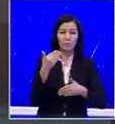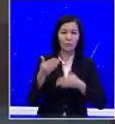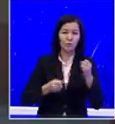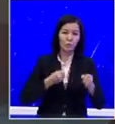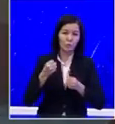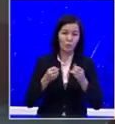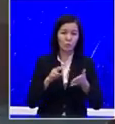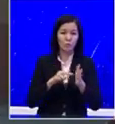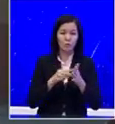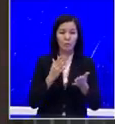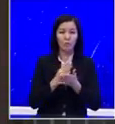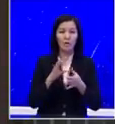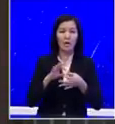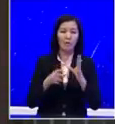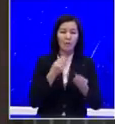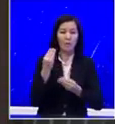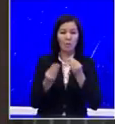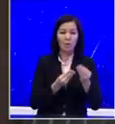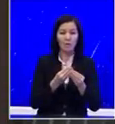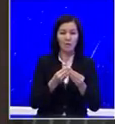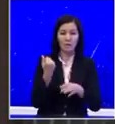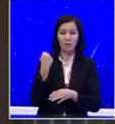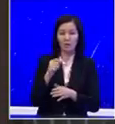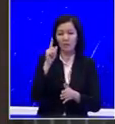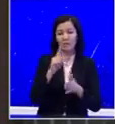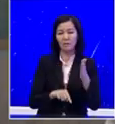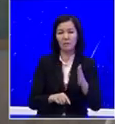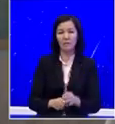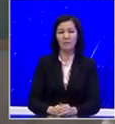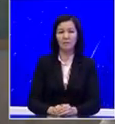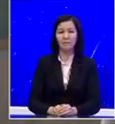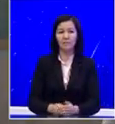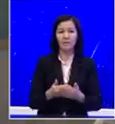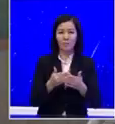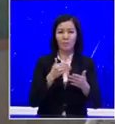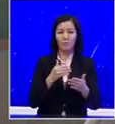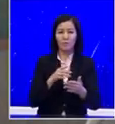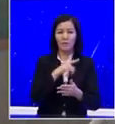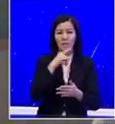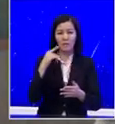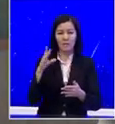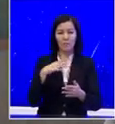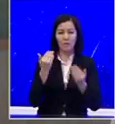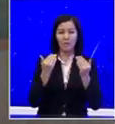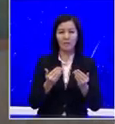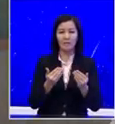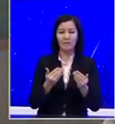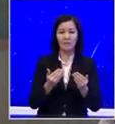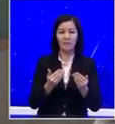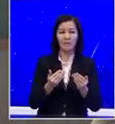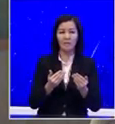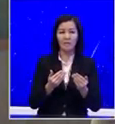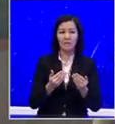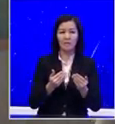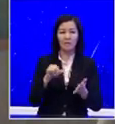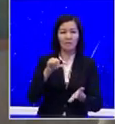мамандар Айманның олимпиада ойындарында жүлде аларына үмітті. Бұрын бізде Ресей болған, бірақ қазір олар банда, сол үшін